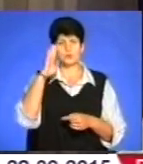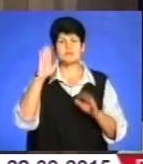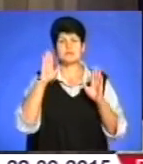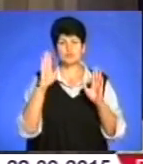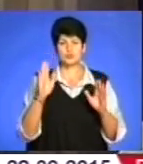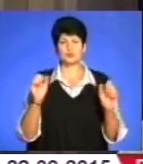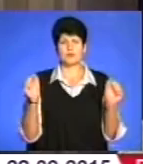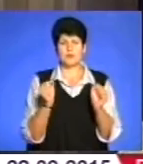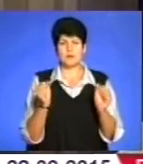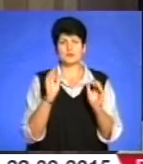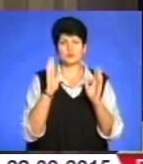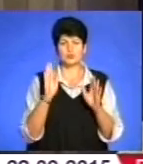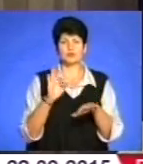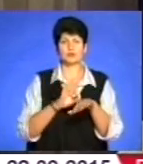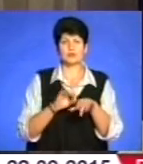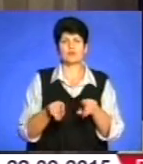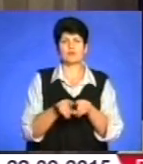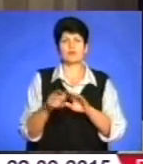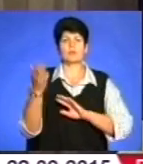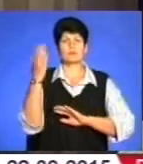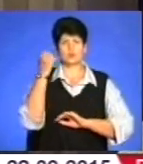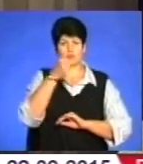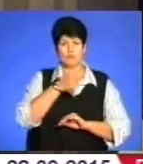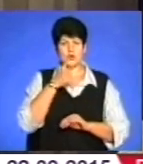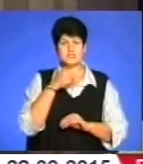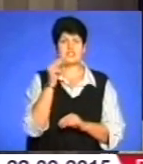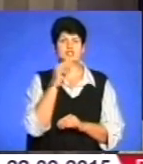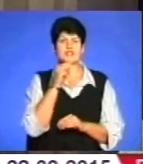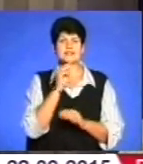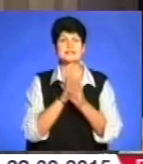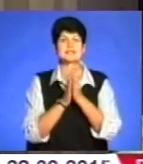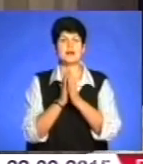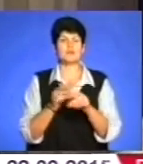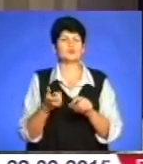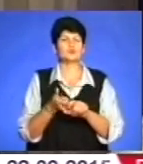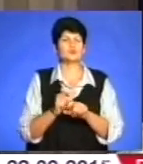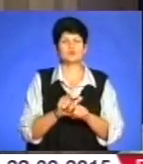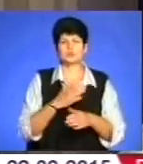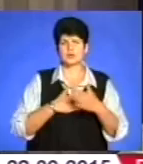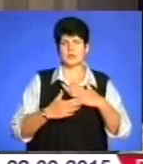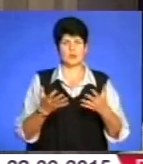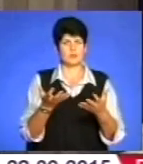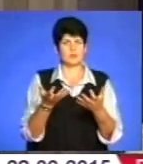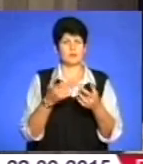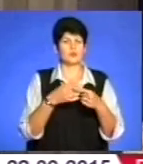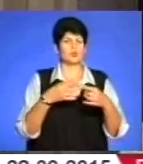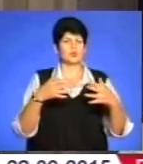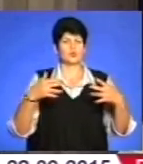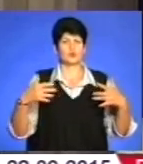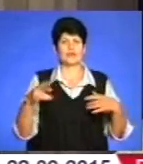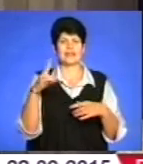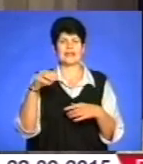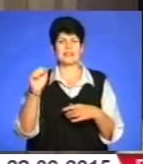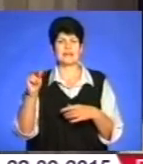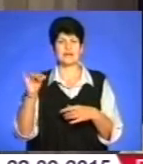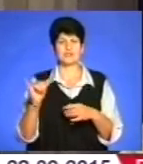будуть хворіти, так як і минулого року, і чаї з трав теж дуже радо приймаємо, це будь-хто може навіть на дачі в себе